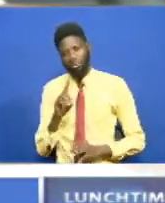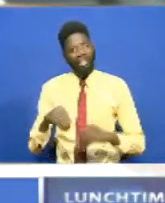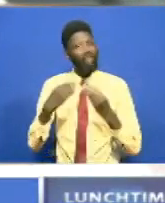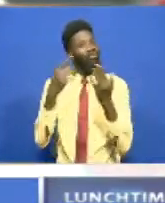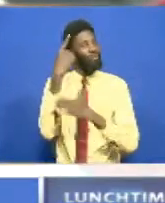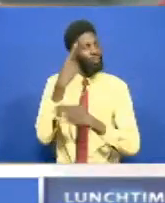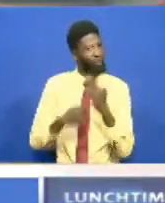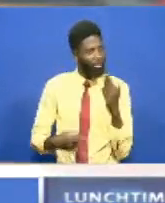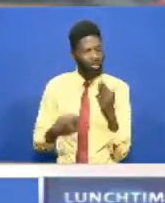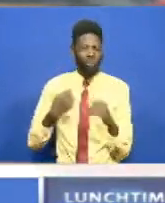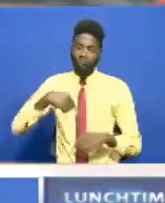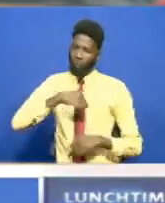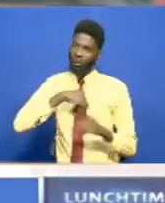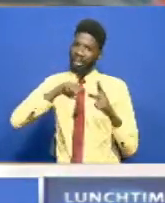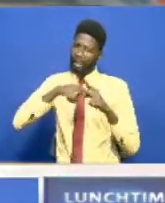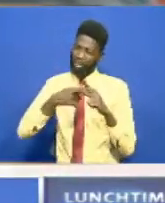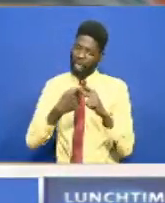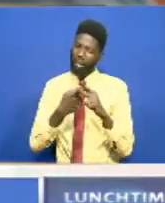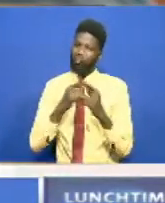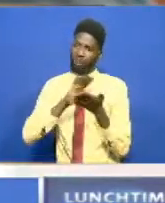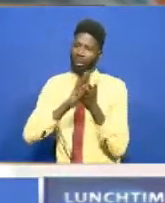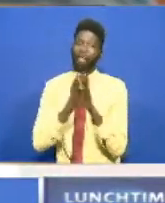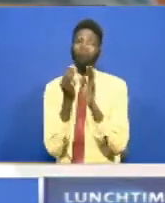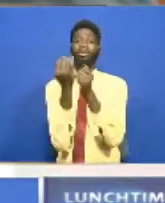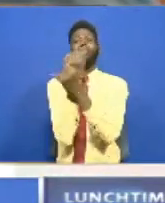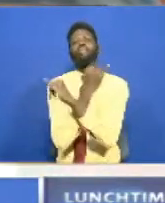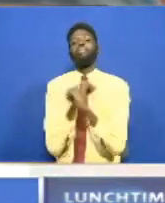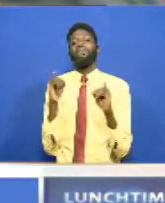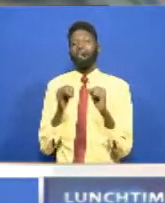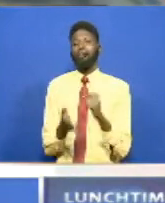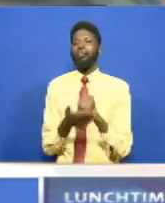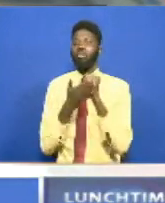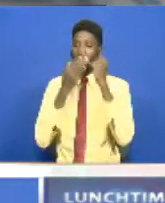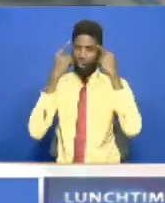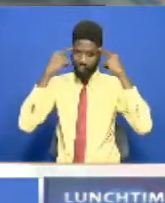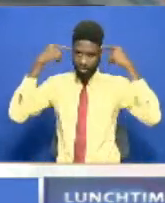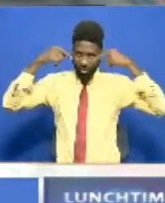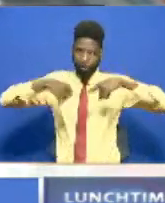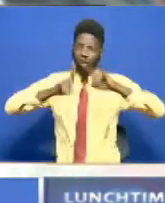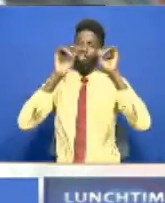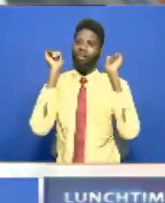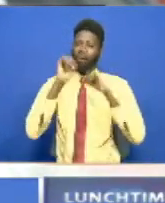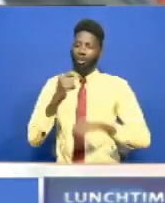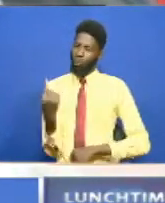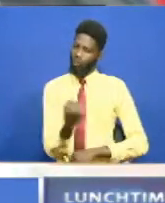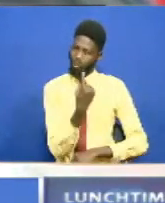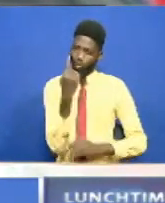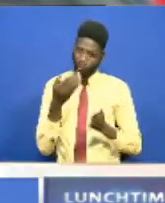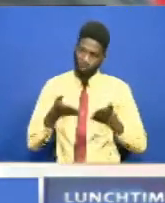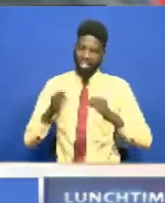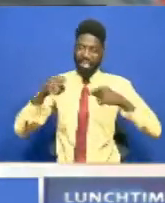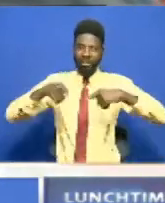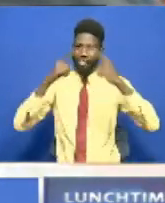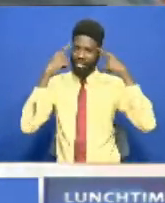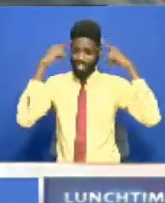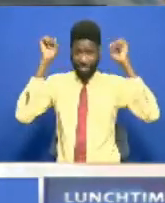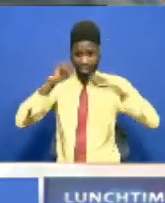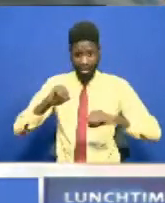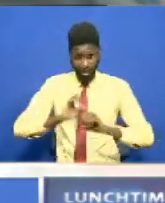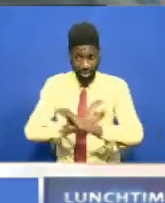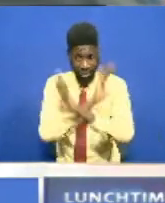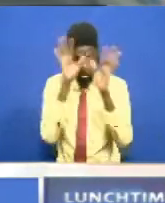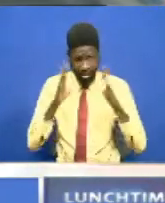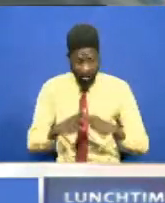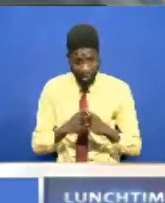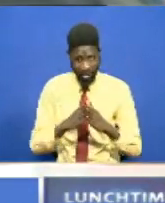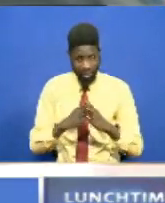Tuanze kujitegemea. That is the only way to success, my friends. That is the only way to success. Au ni namna gani?